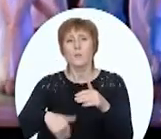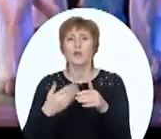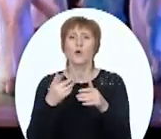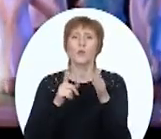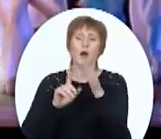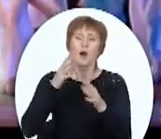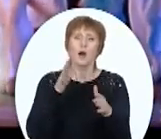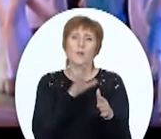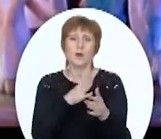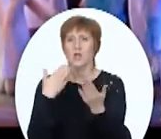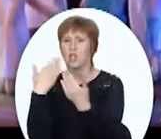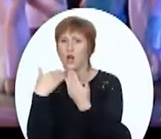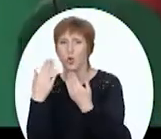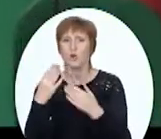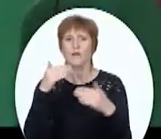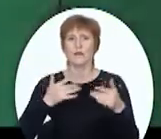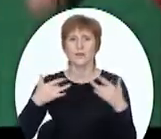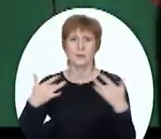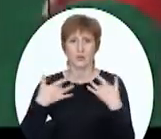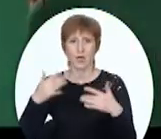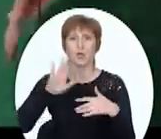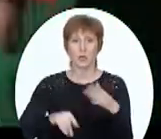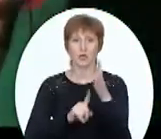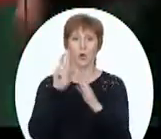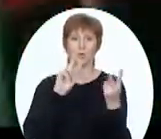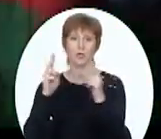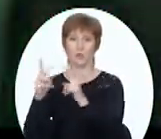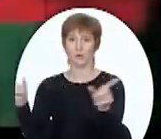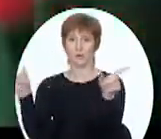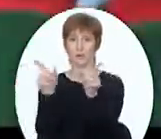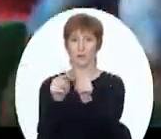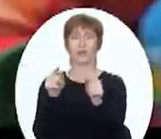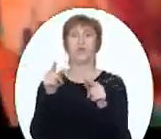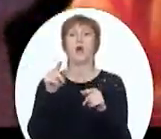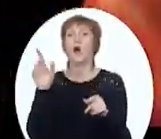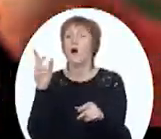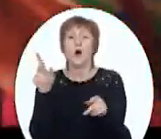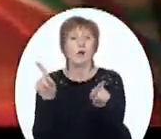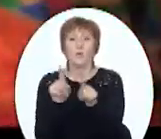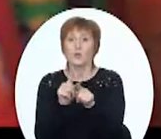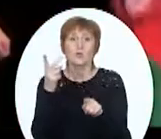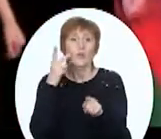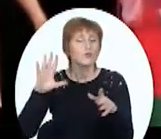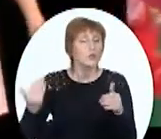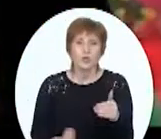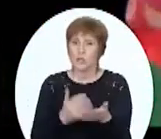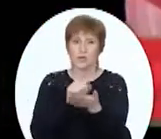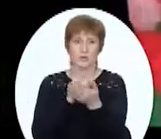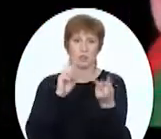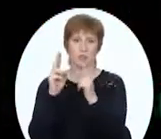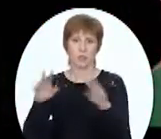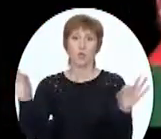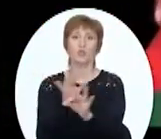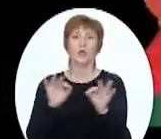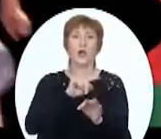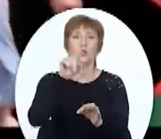они осилили диалоговый спектакль, а потом затанцевали в едином ритме так, как будто всю жизнь только этим и занимались.